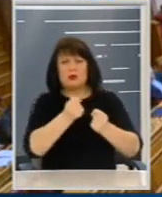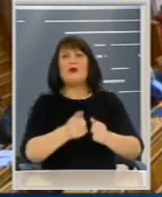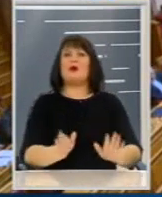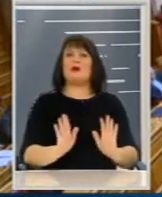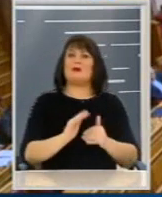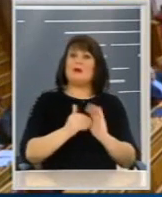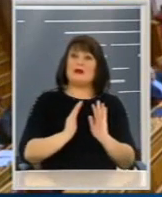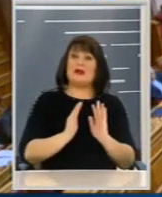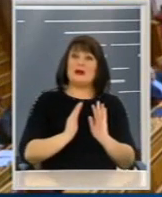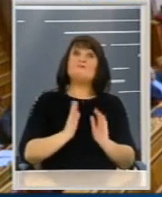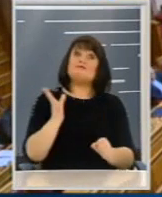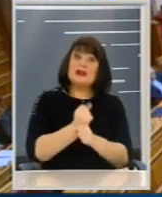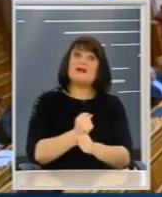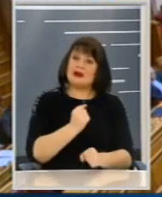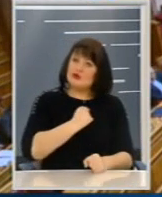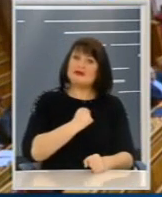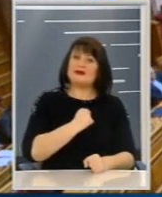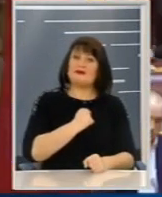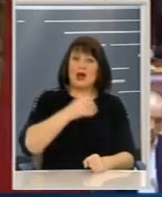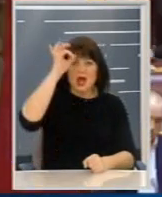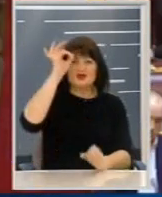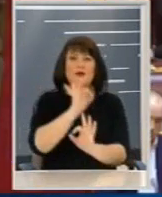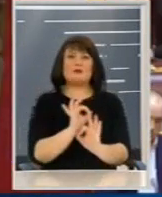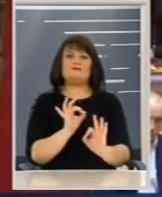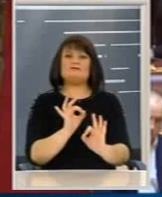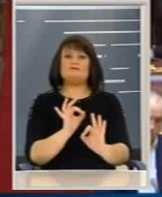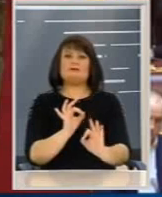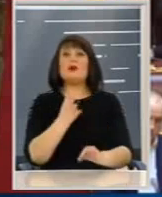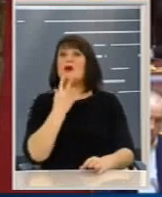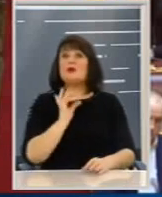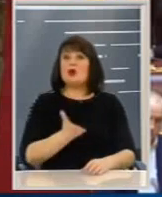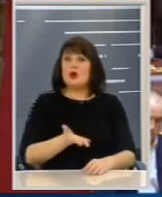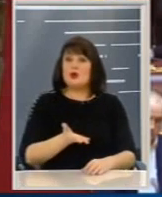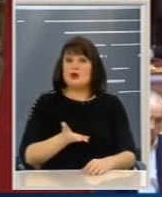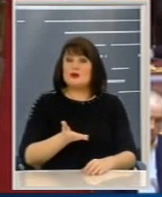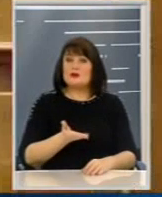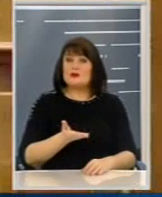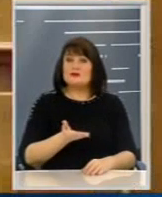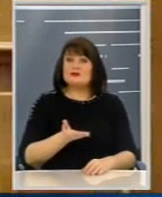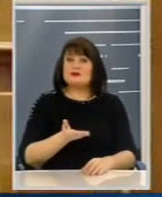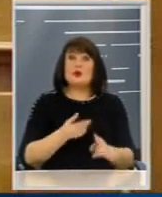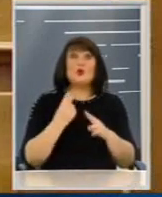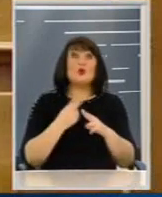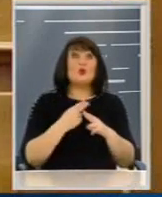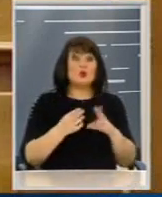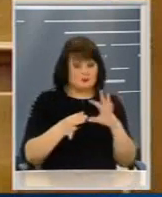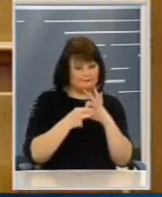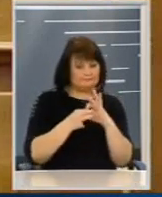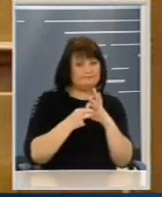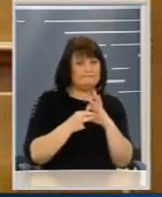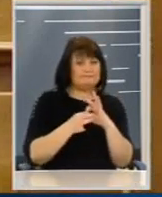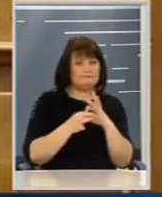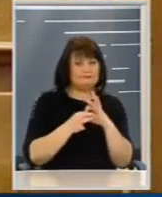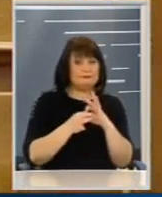έχουμε καταφέρει. Και το έχουμε καταφέρει κυρίως χάρη στην εξαιρετική συνεργασία και